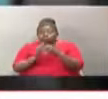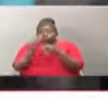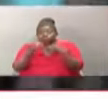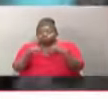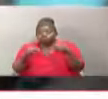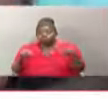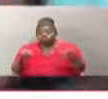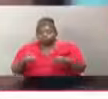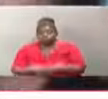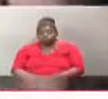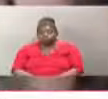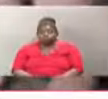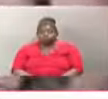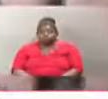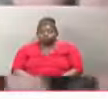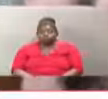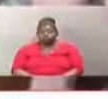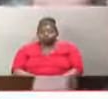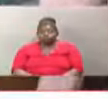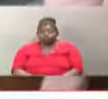ssekukkolo.